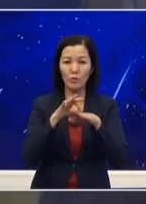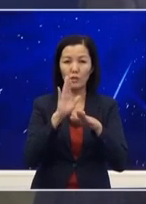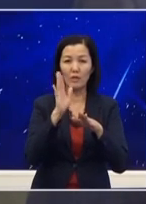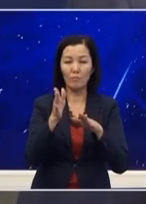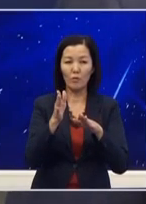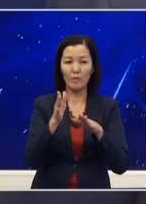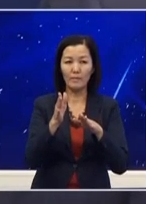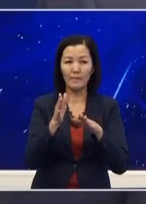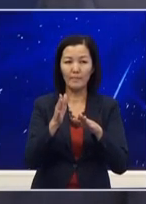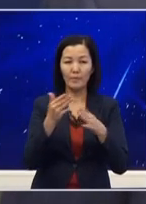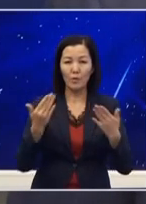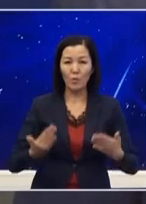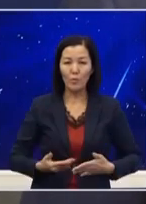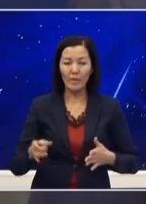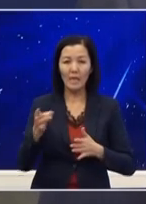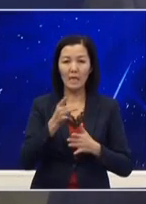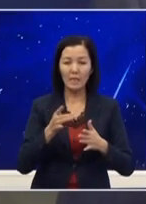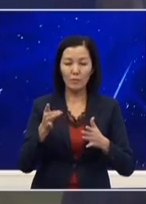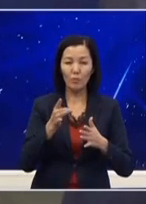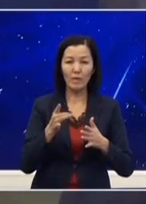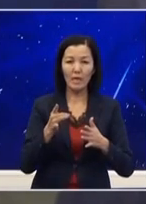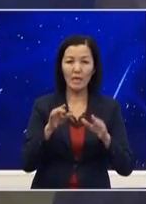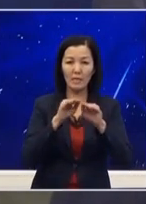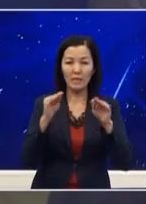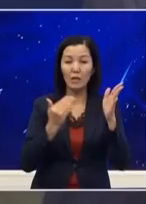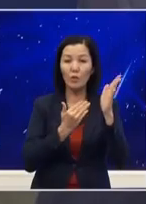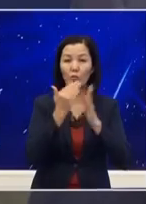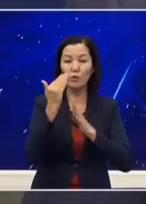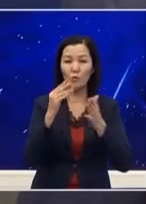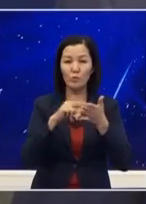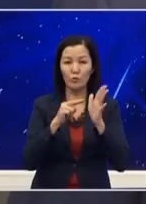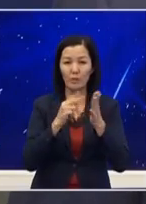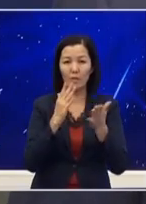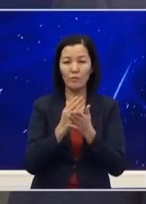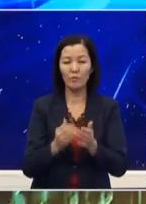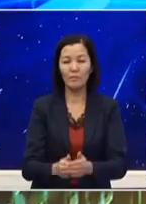Тағы да оны өңірлік және республикалық деңгейге шығаруға жоспарлап отырмыз.